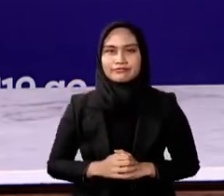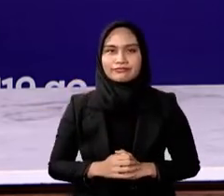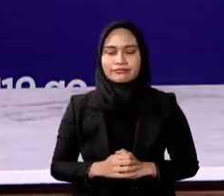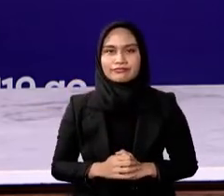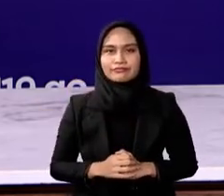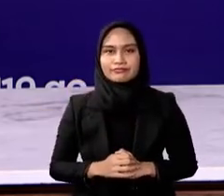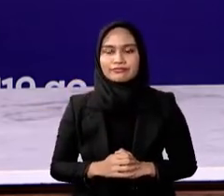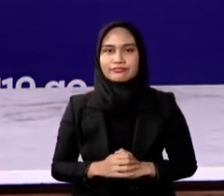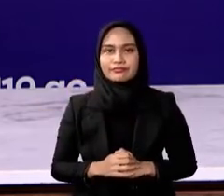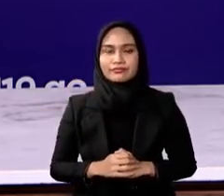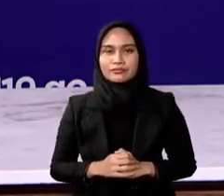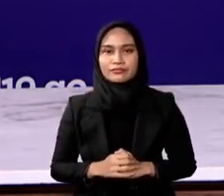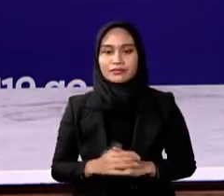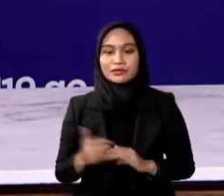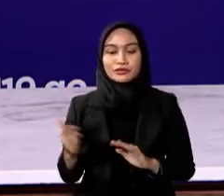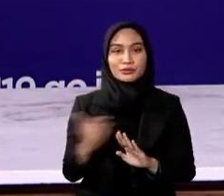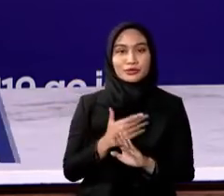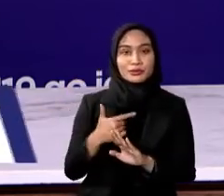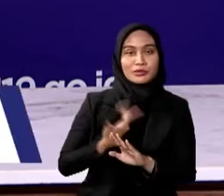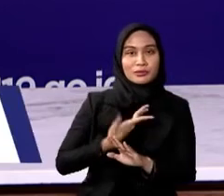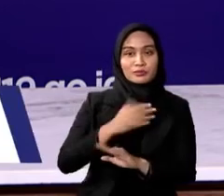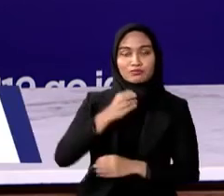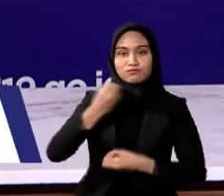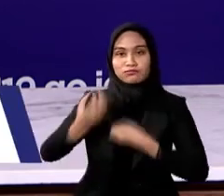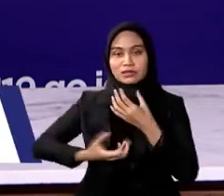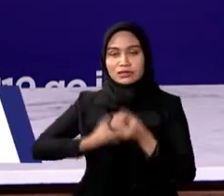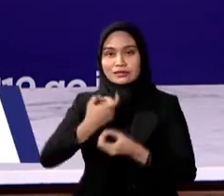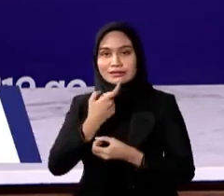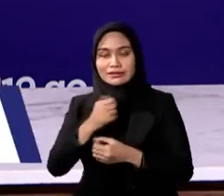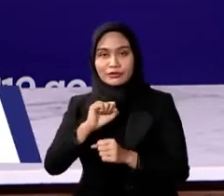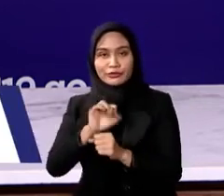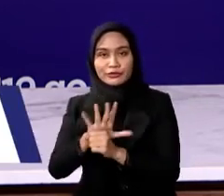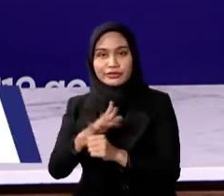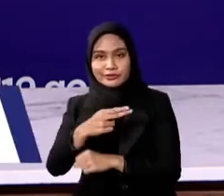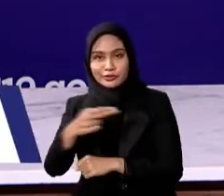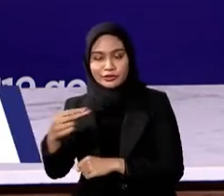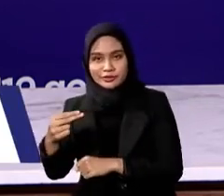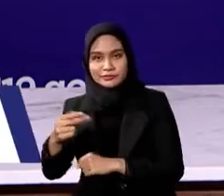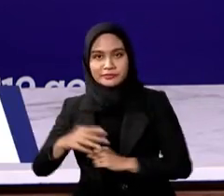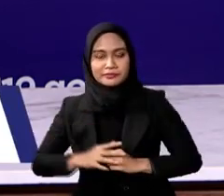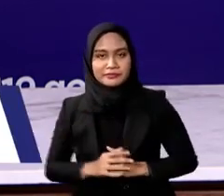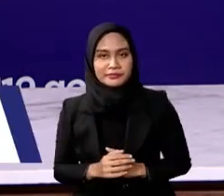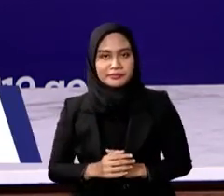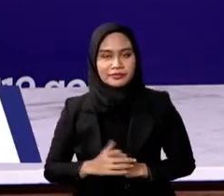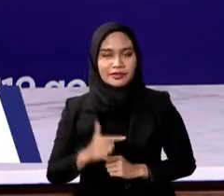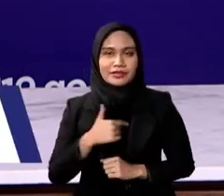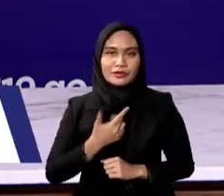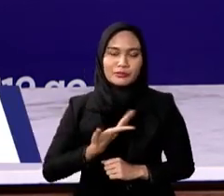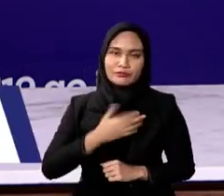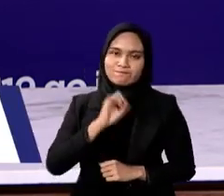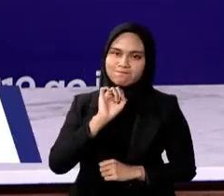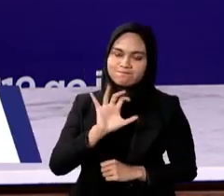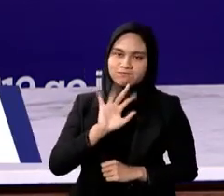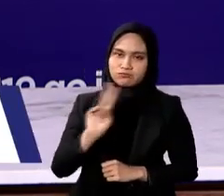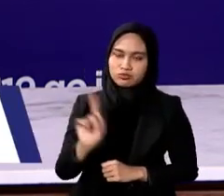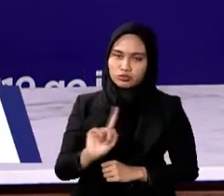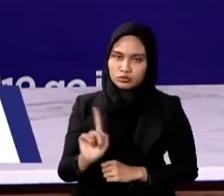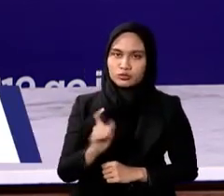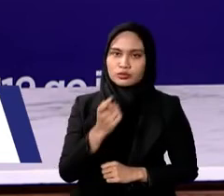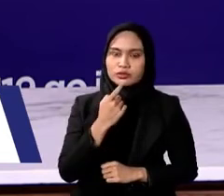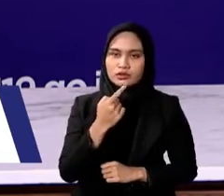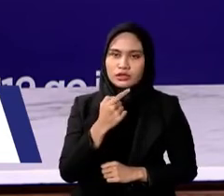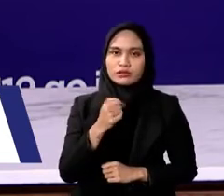Sebelum saya menjelaskan terkait penanganan COVID-19 di Indonesia, saya ingin menginformasikan